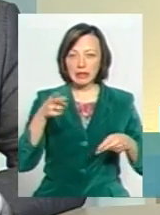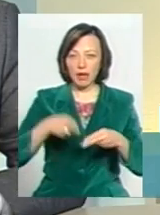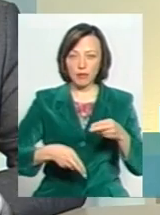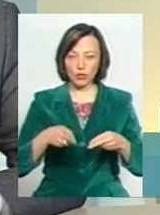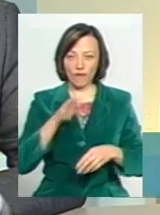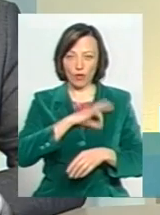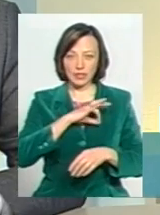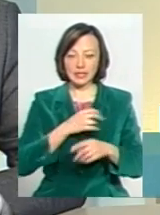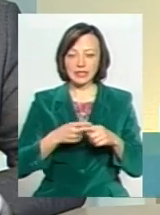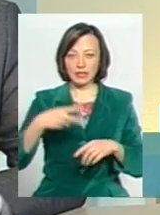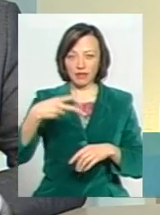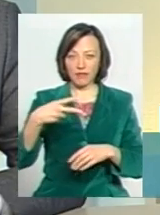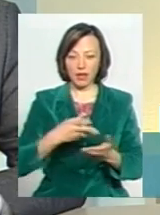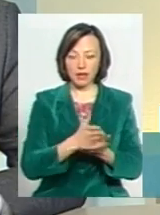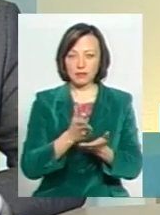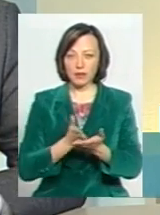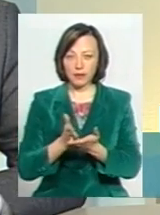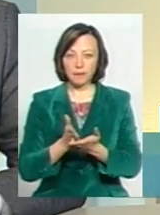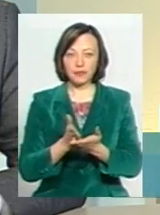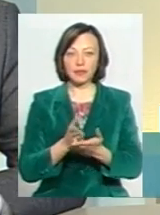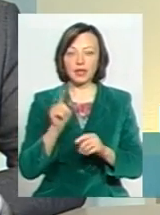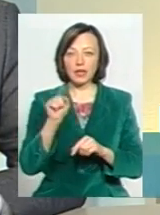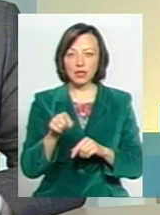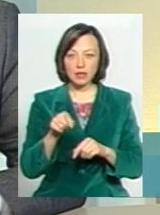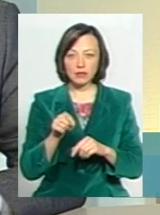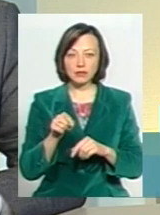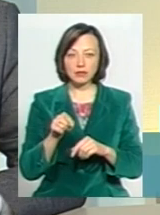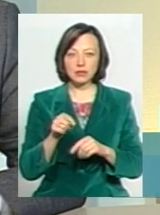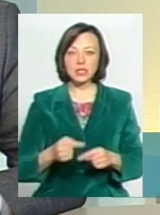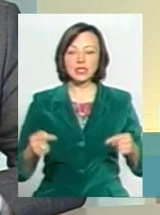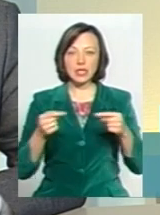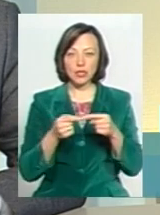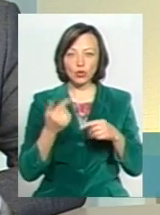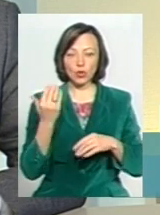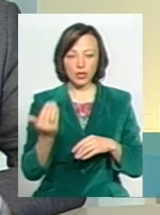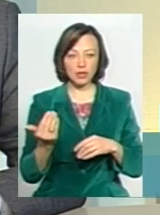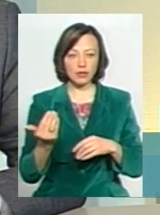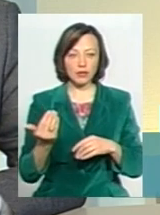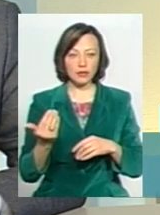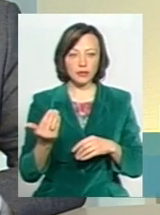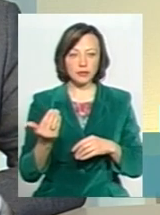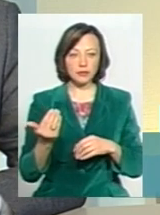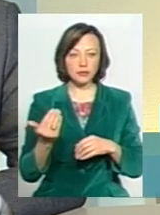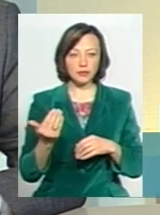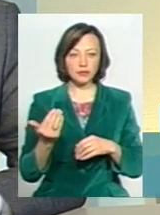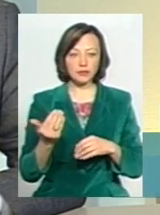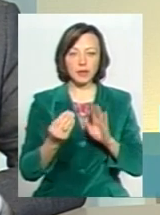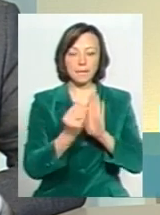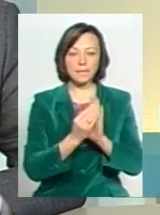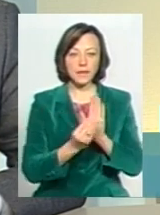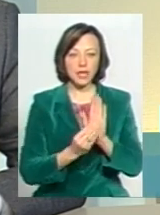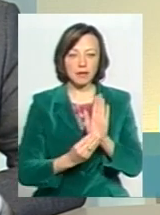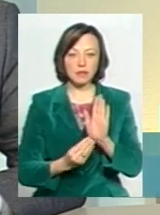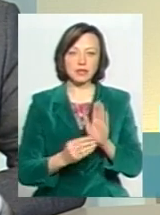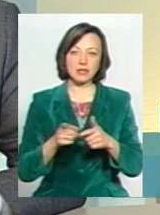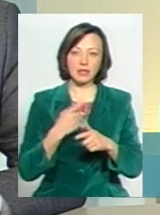експлуатації. Оці два аспекти, вони на них б'ють, і на них вони, згідно їхніх, будемо говорити, що приписів чи їхніх